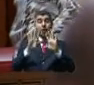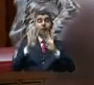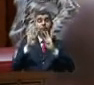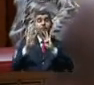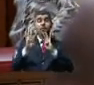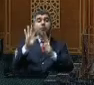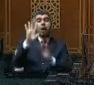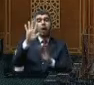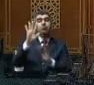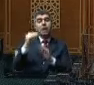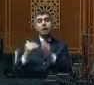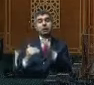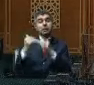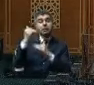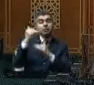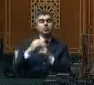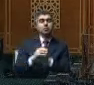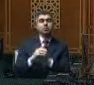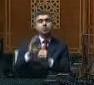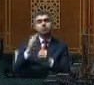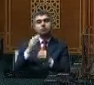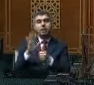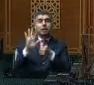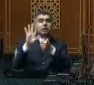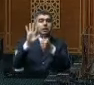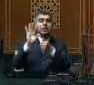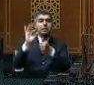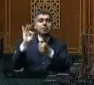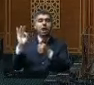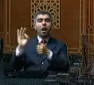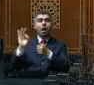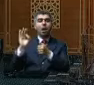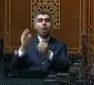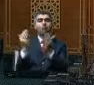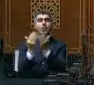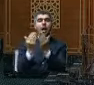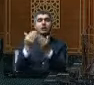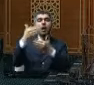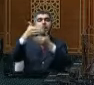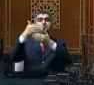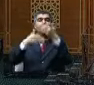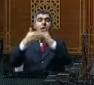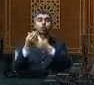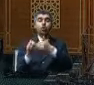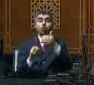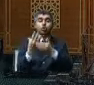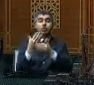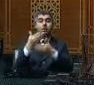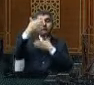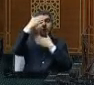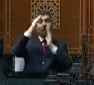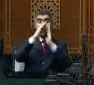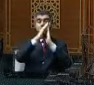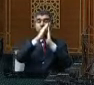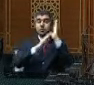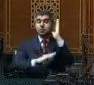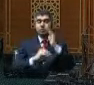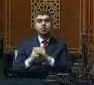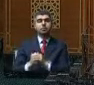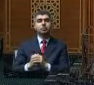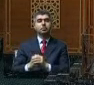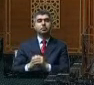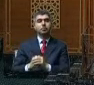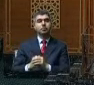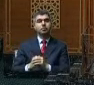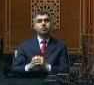10,805 ديال المؤسسات، يعني بزيادة 600 مؤسسة تعليمية. واللي كيعرف شنو هما المؤسسات التعليمية غيعرف شنو هو القيمة ديال